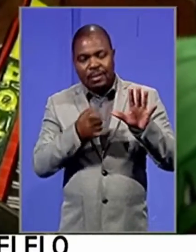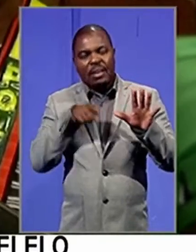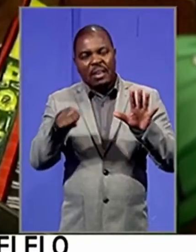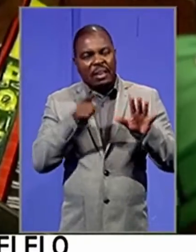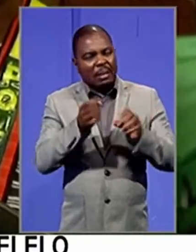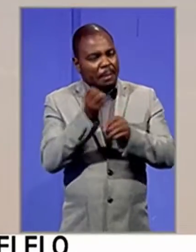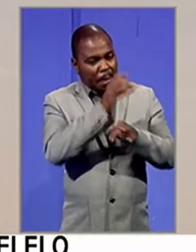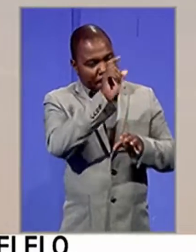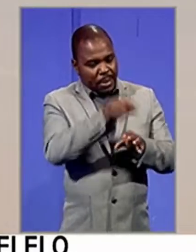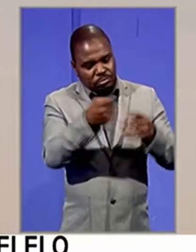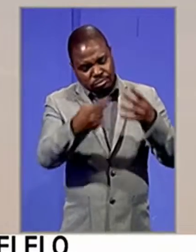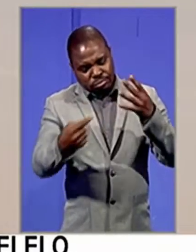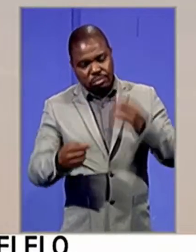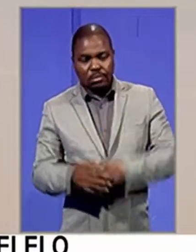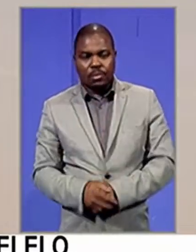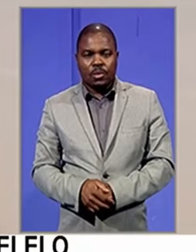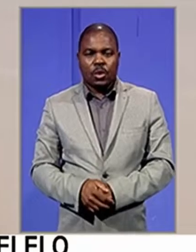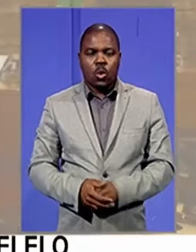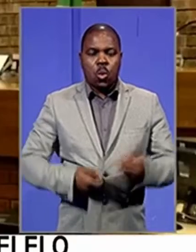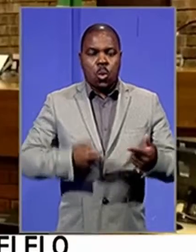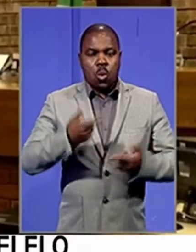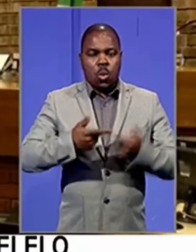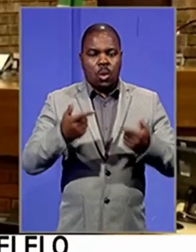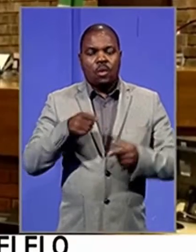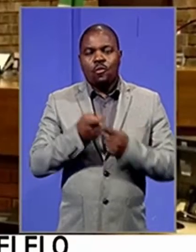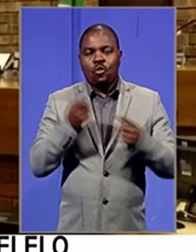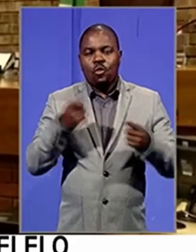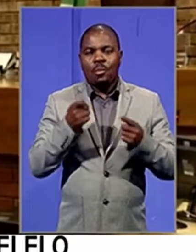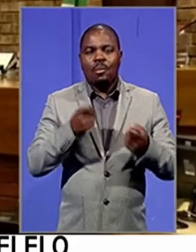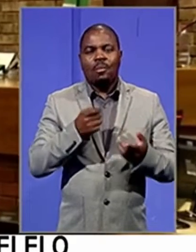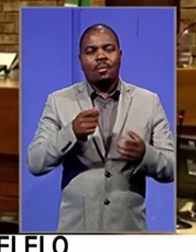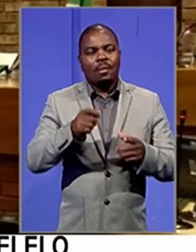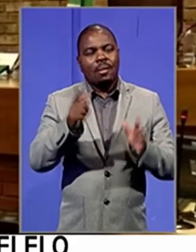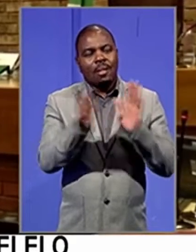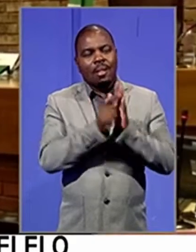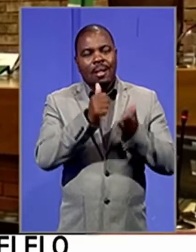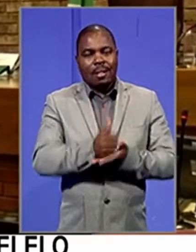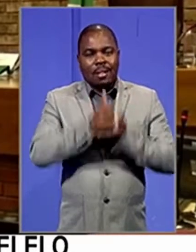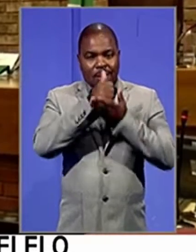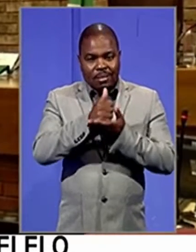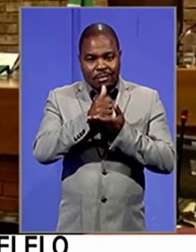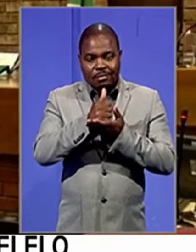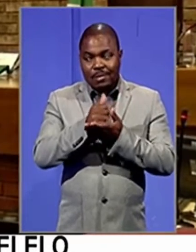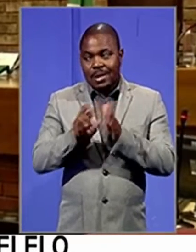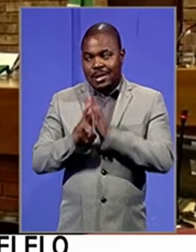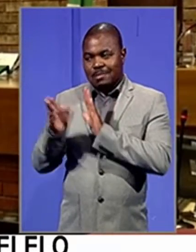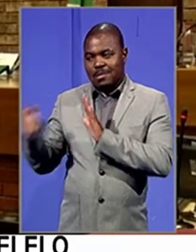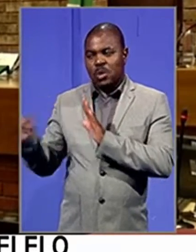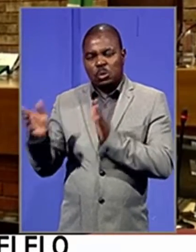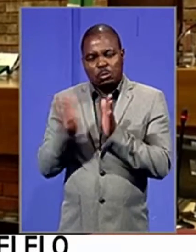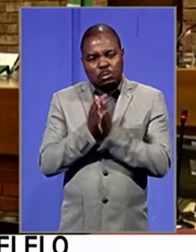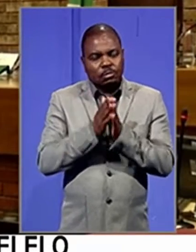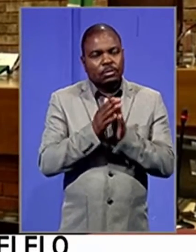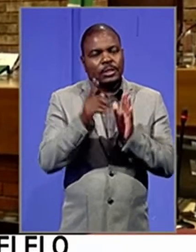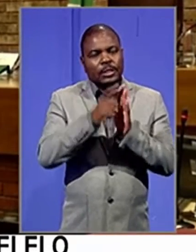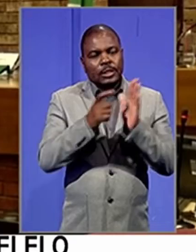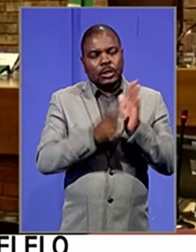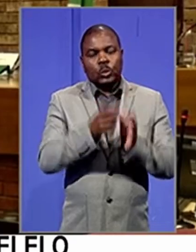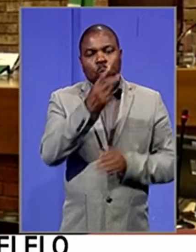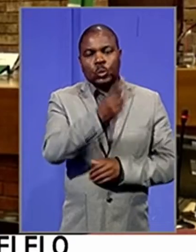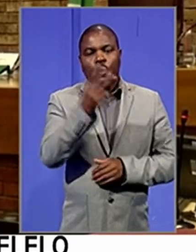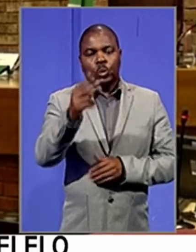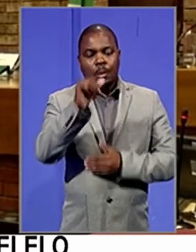ka tše dingwe. O be a emetšwe ke ramolao wa Legal Aid yeo a kgopetšego gore molato o šutišwe go ya go la 22 kgweding